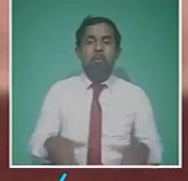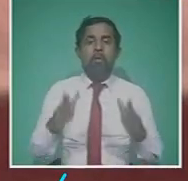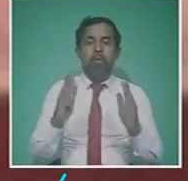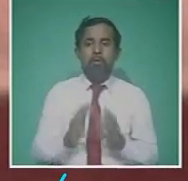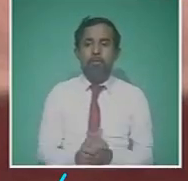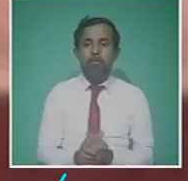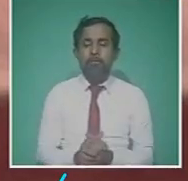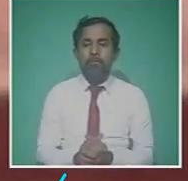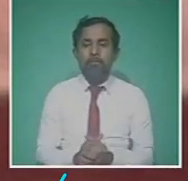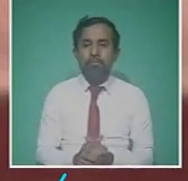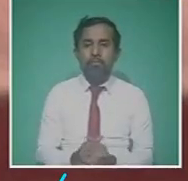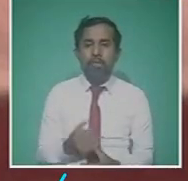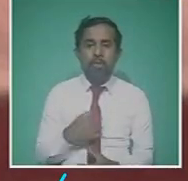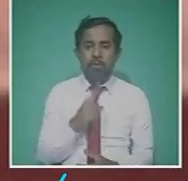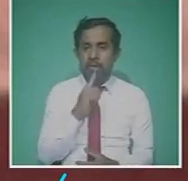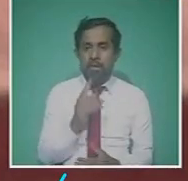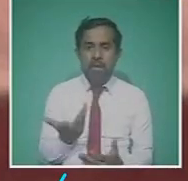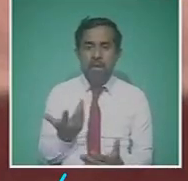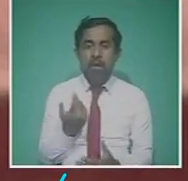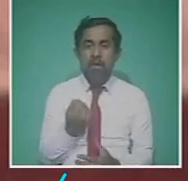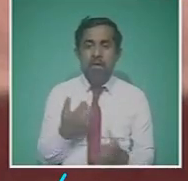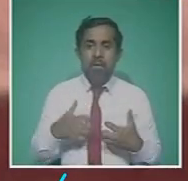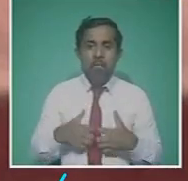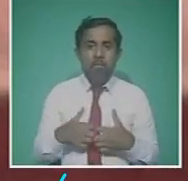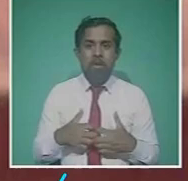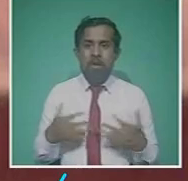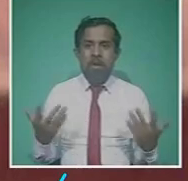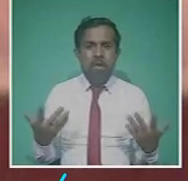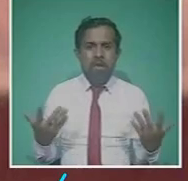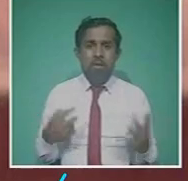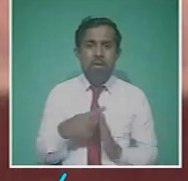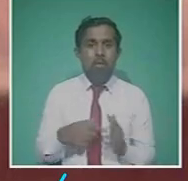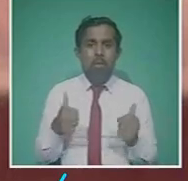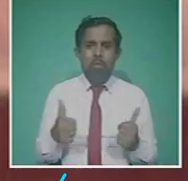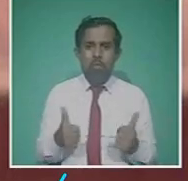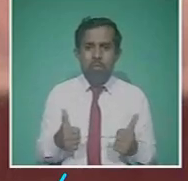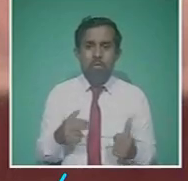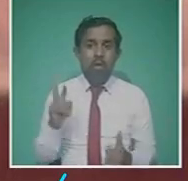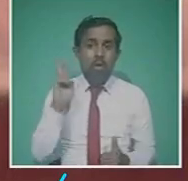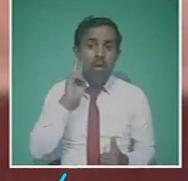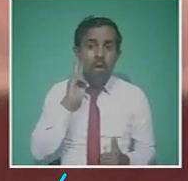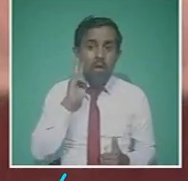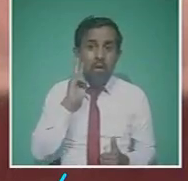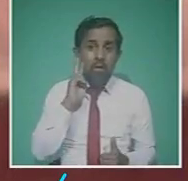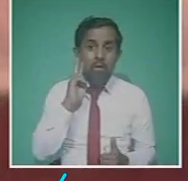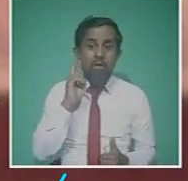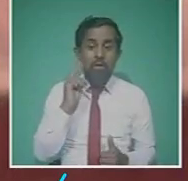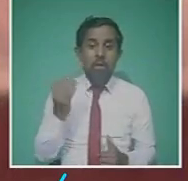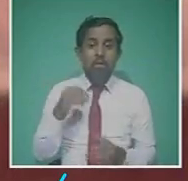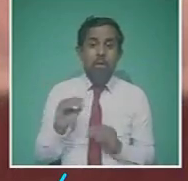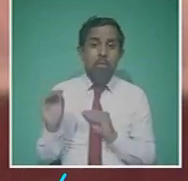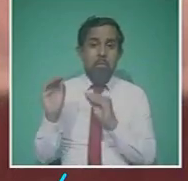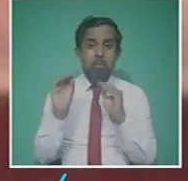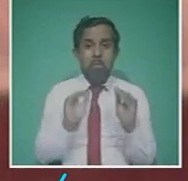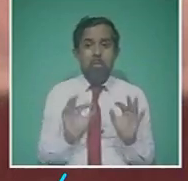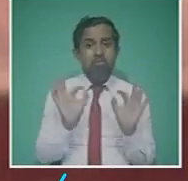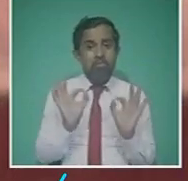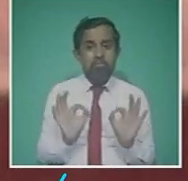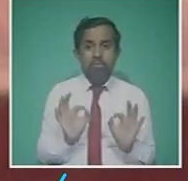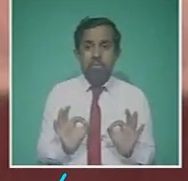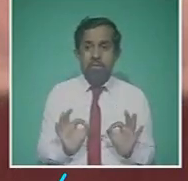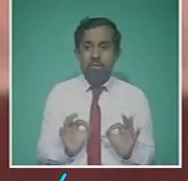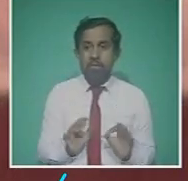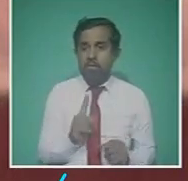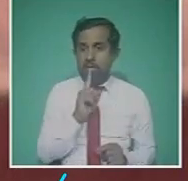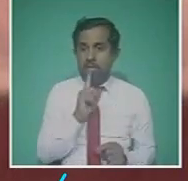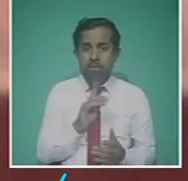අපි කියන්නේ නැහැ අද ආර්ථික අර්බුදයක් නැහැ රට බොහොම හොඳයි රනිල් වික්‍රමසිංහ මැතිතුමාවට පස්සේ බොහොම හොඳින් කෙරීගෙන යනවා කියලා